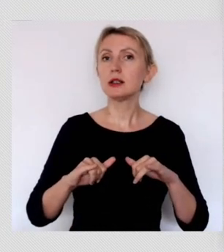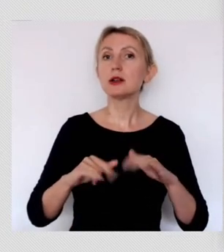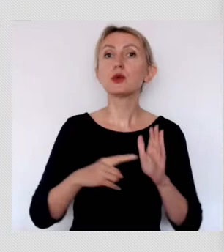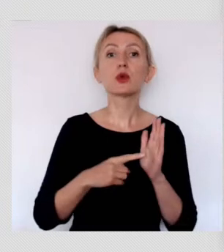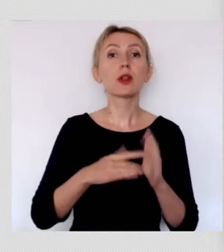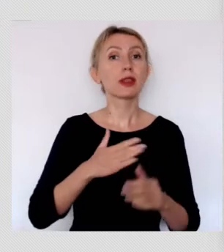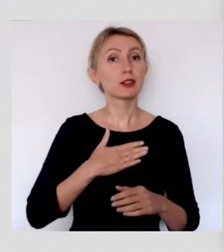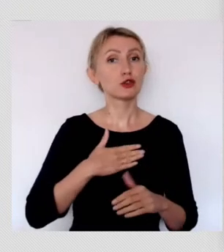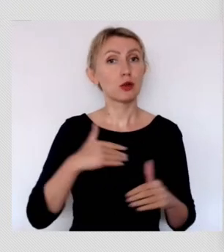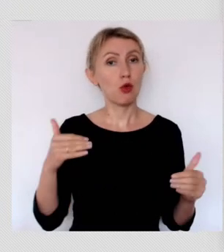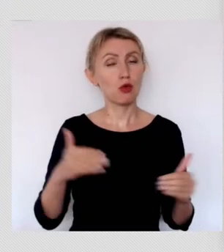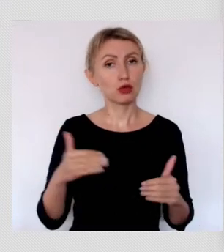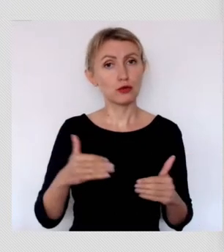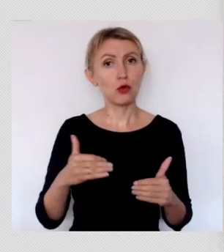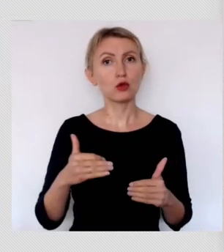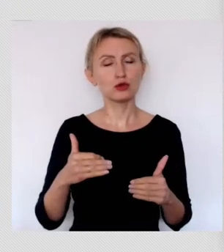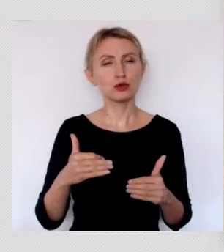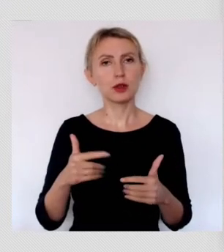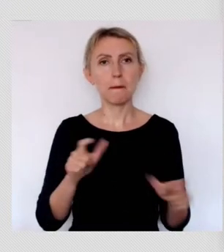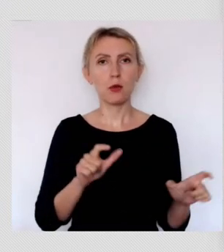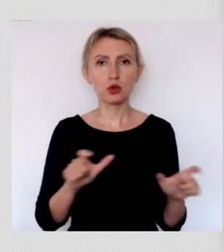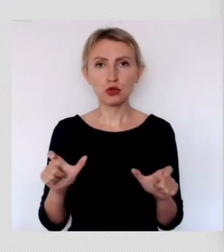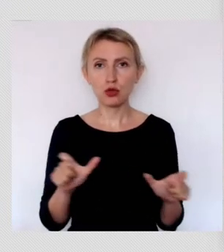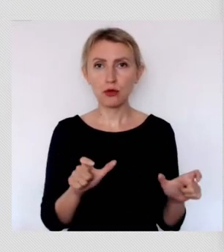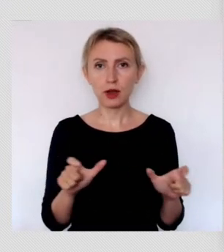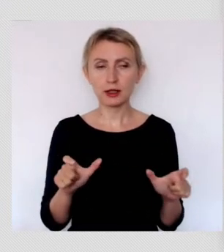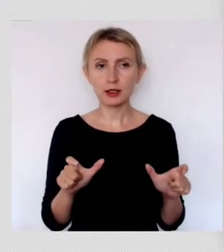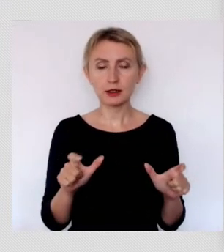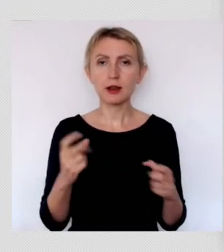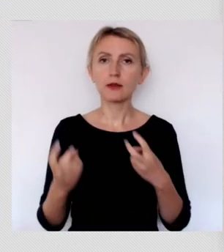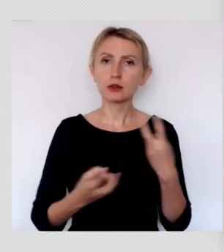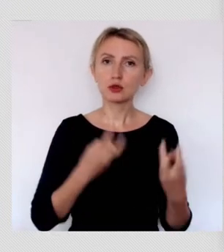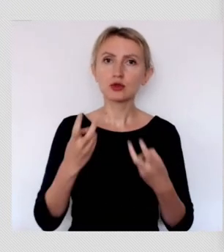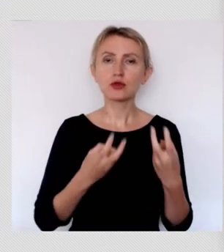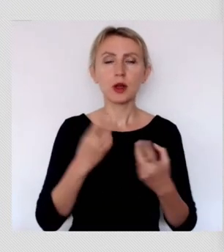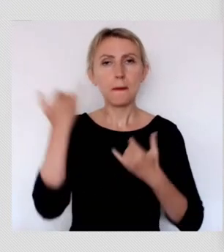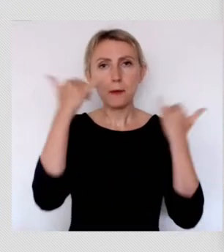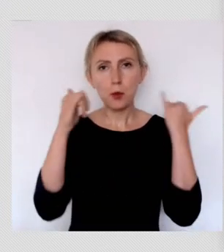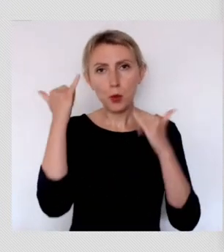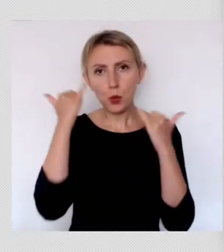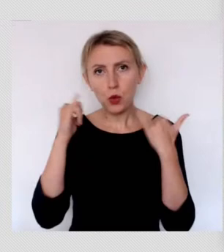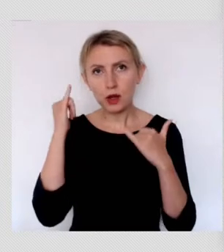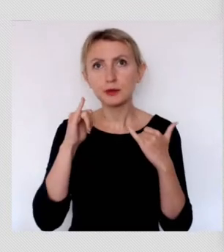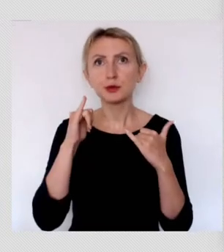naszych możliwości, w zakresie monitorowania, wyszukiwania nieprawidłowości,